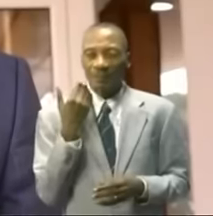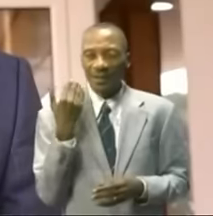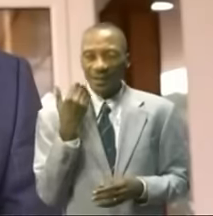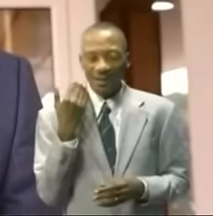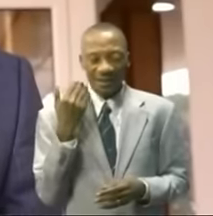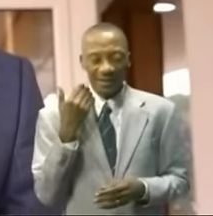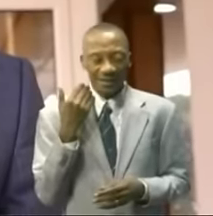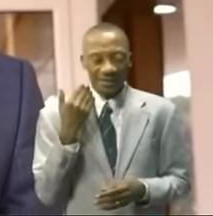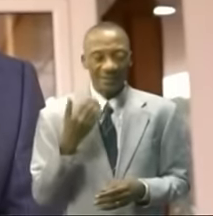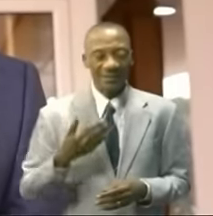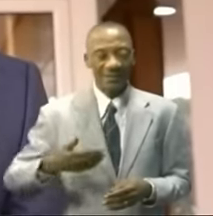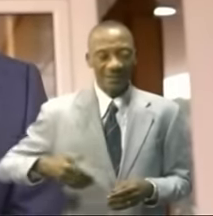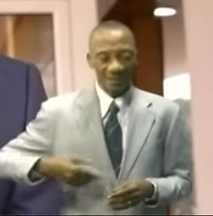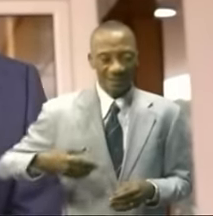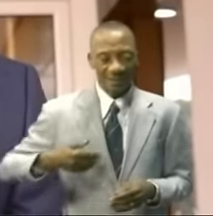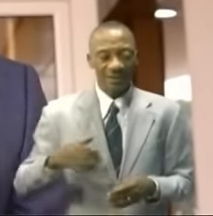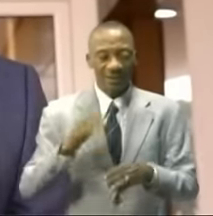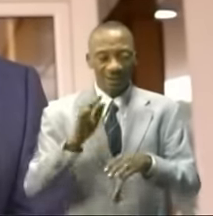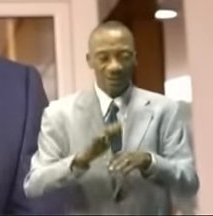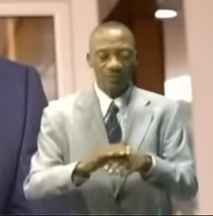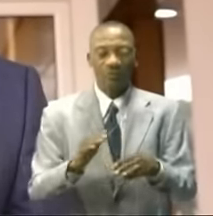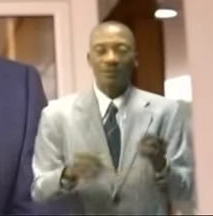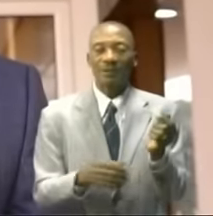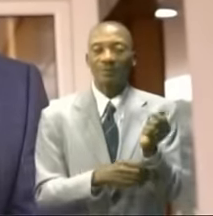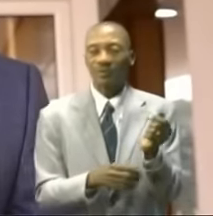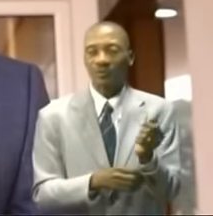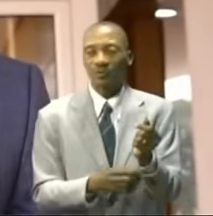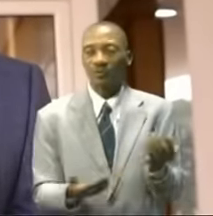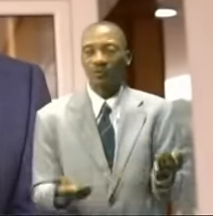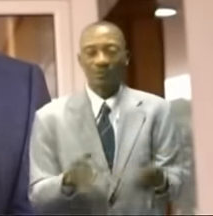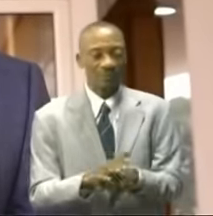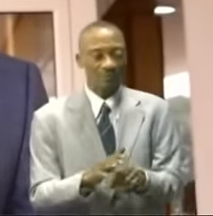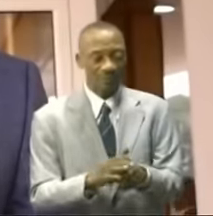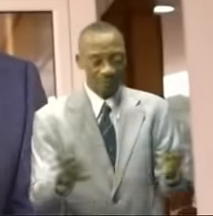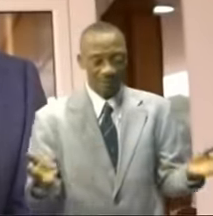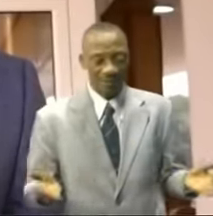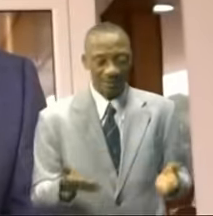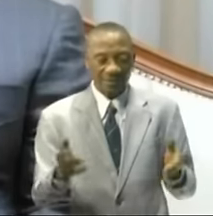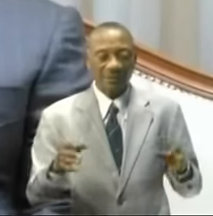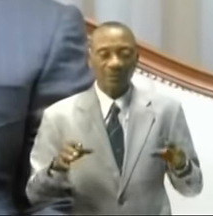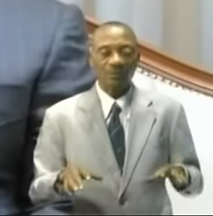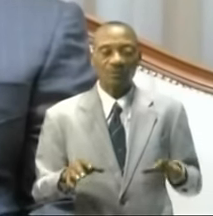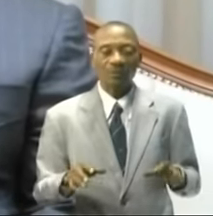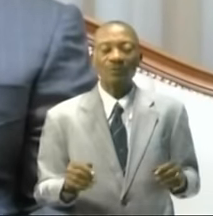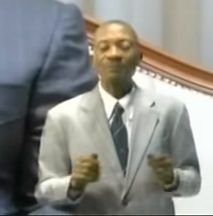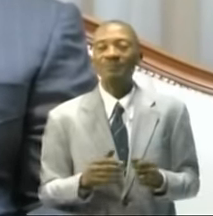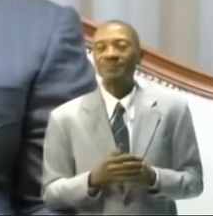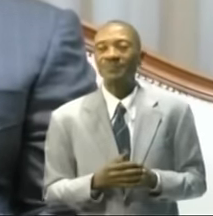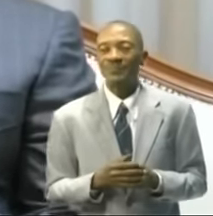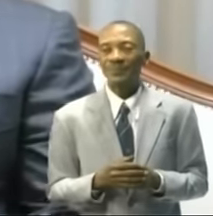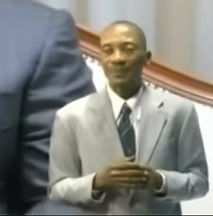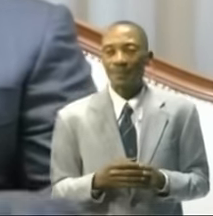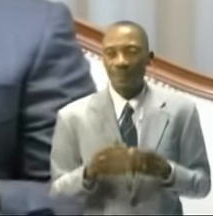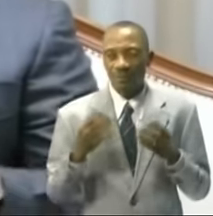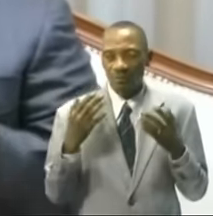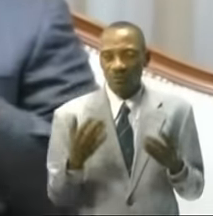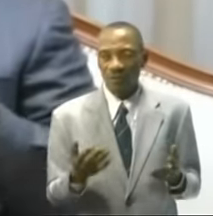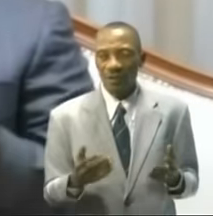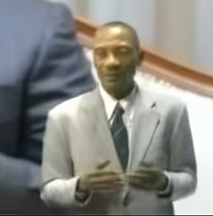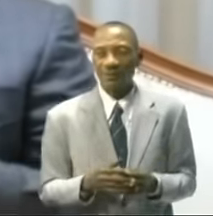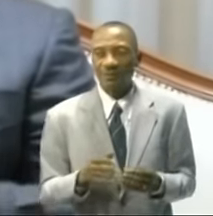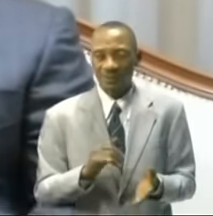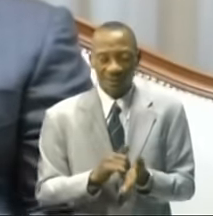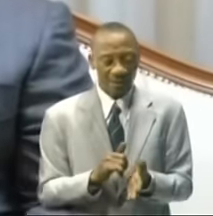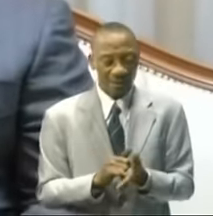gouvernement pour pouvoir justement répondre à ça. Oui, je peux rassurer la population que, comme on a fait avec Covid-19, je rappelle quand même